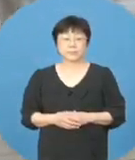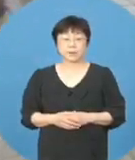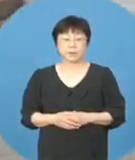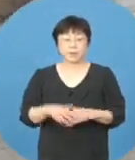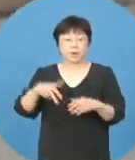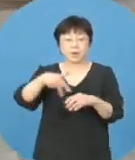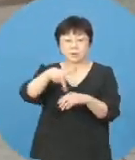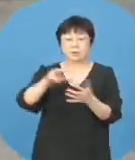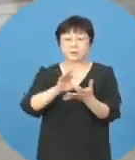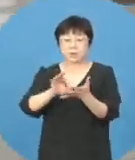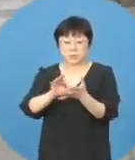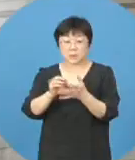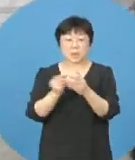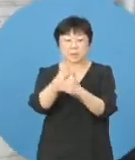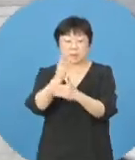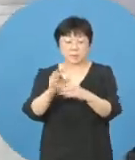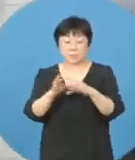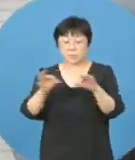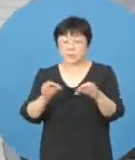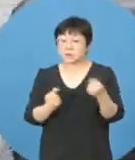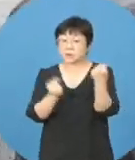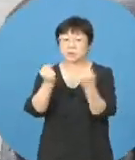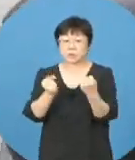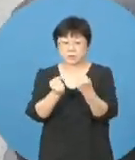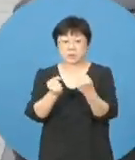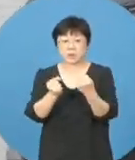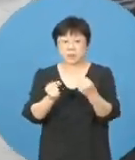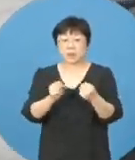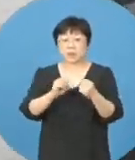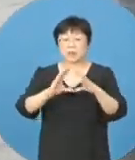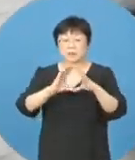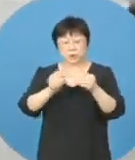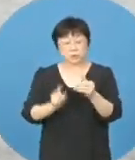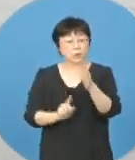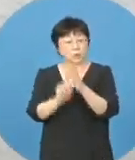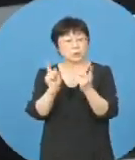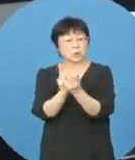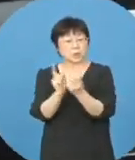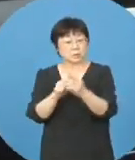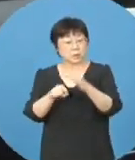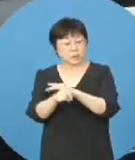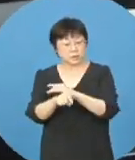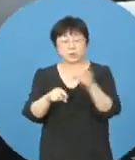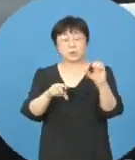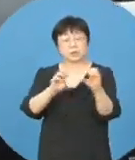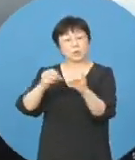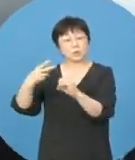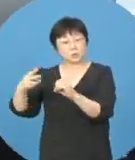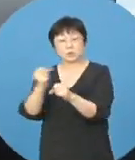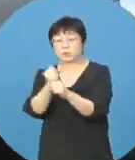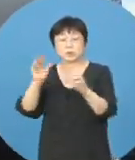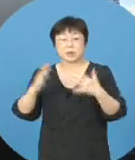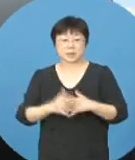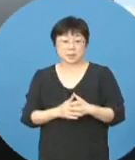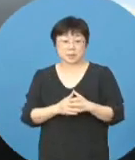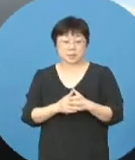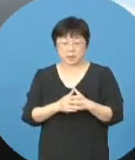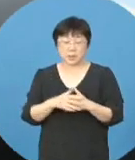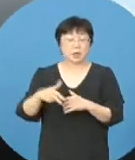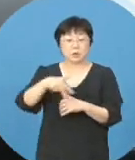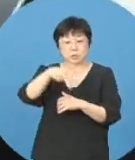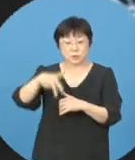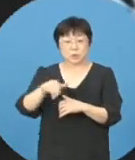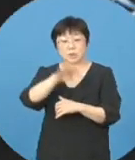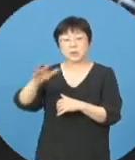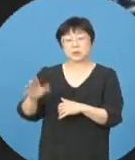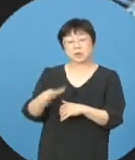水素で走る燃料電池自動車は地球温暖化の原因となる二酸化炭素を出しません。水素と大気中の酸